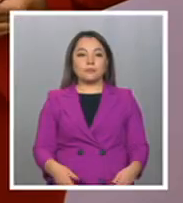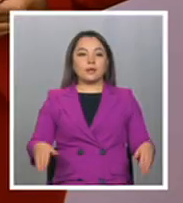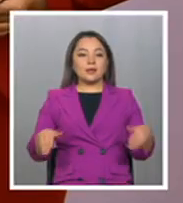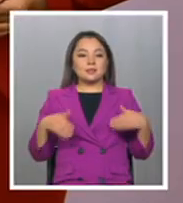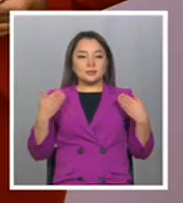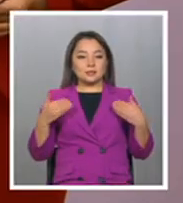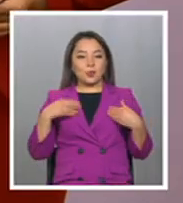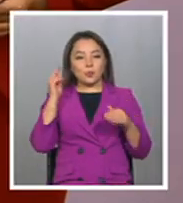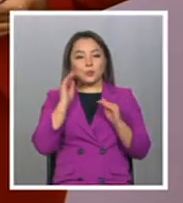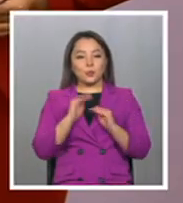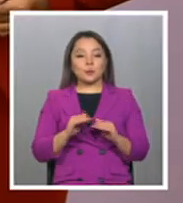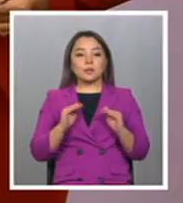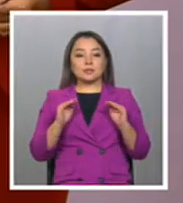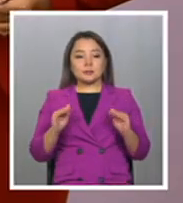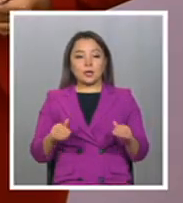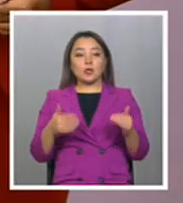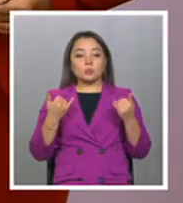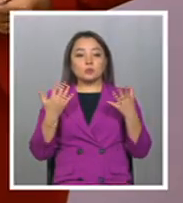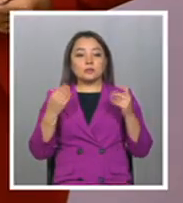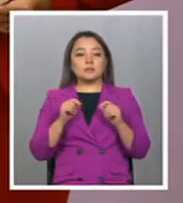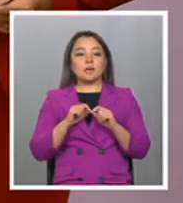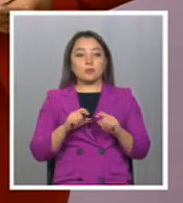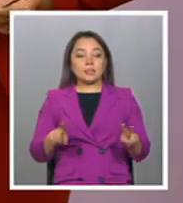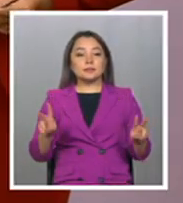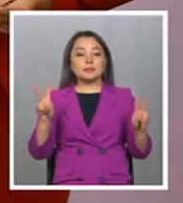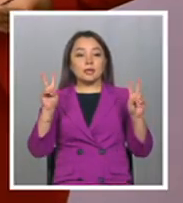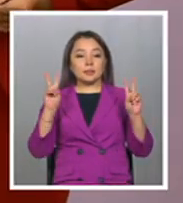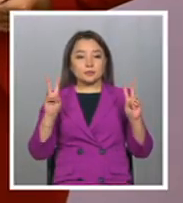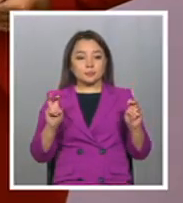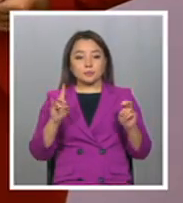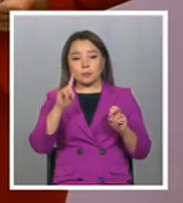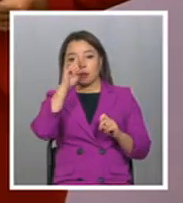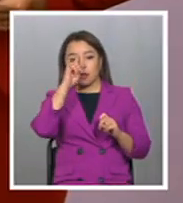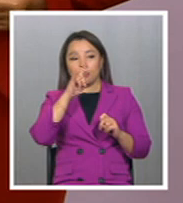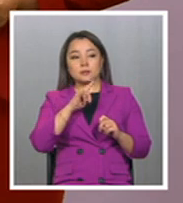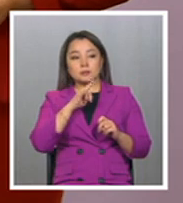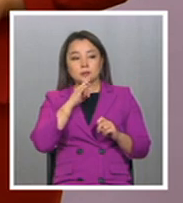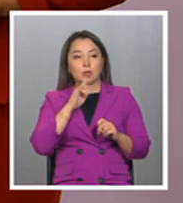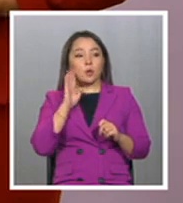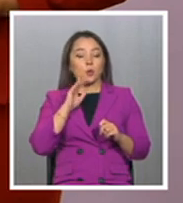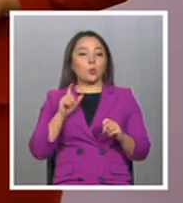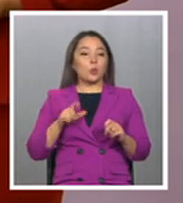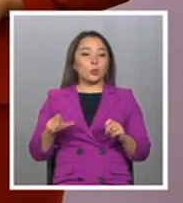Сәлеметсіңдер ме, оқушылар? Бүгінгі сабағымыздың тақырыбы Қазақстан көлдері.